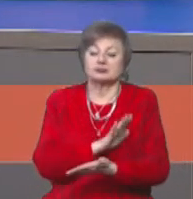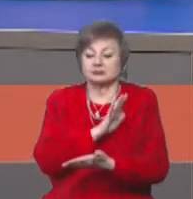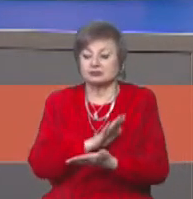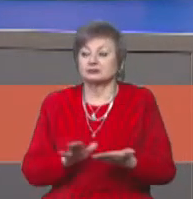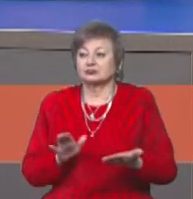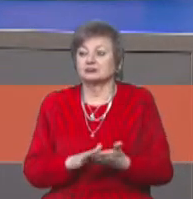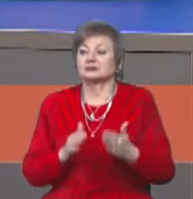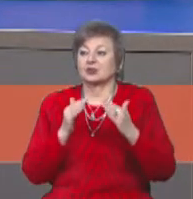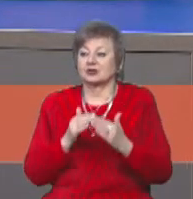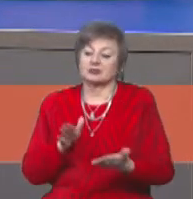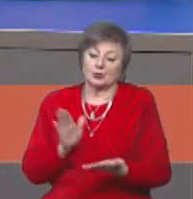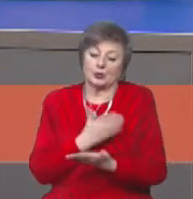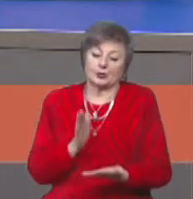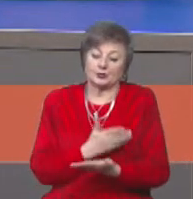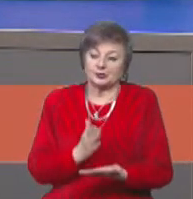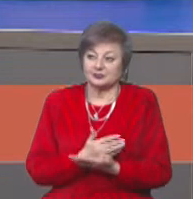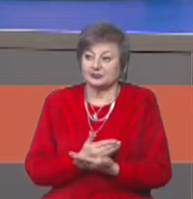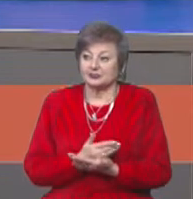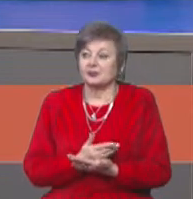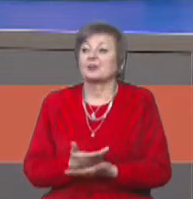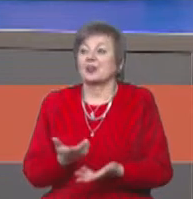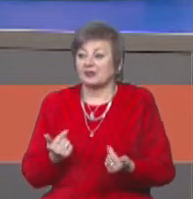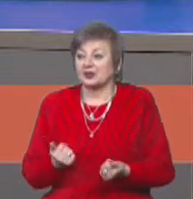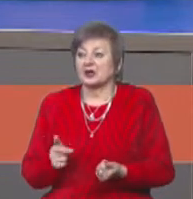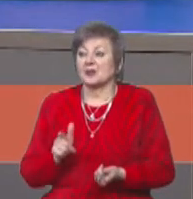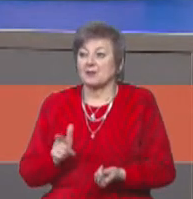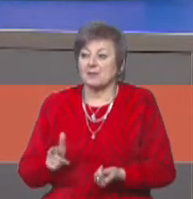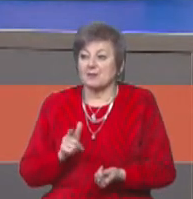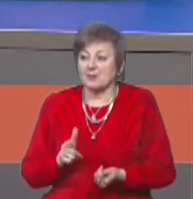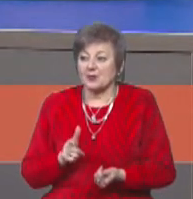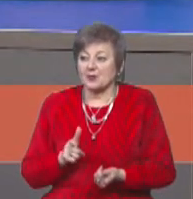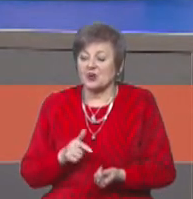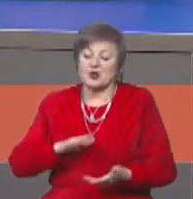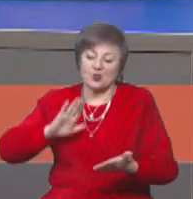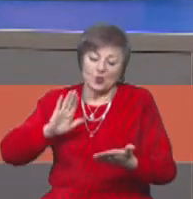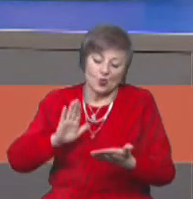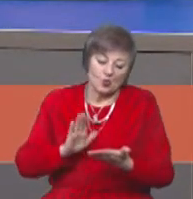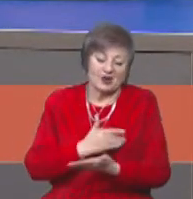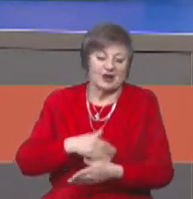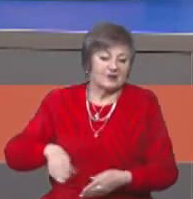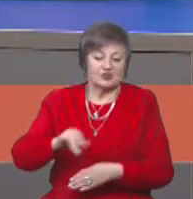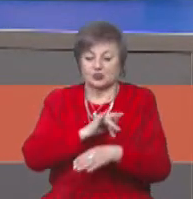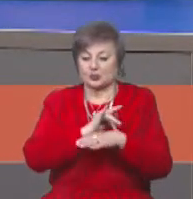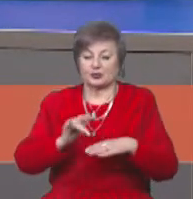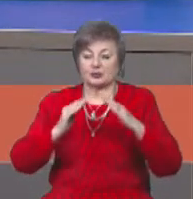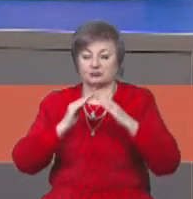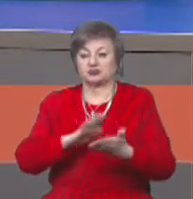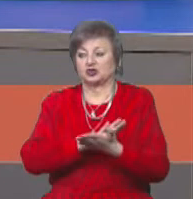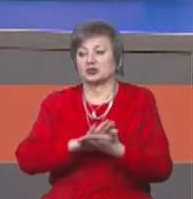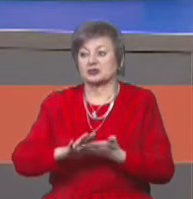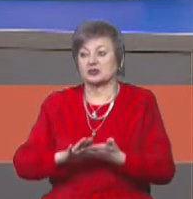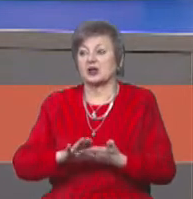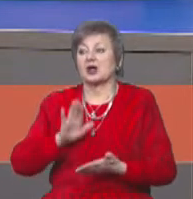Горище. Починати треба з голови. Давай вычищать. Мы в один день встали, вычистили оттуда. Потом посмотрели, там